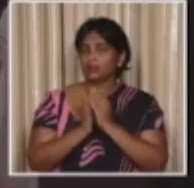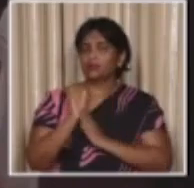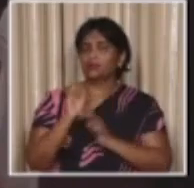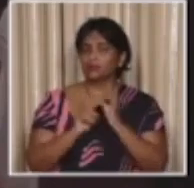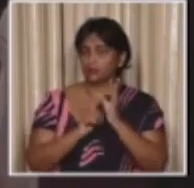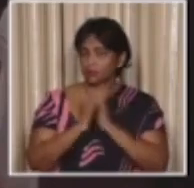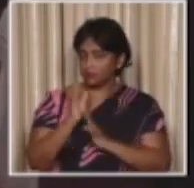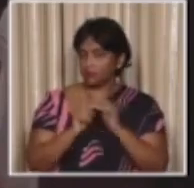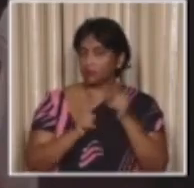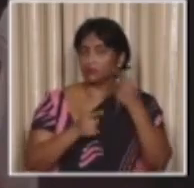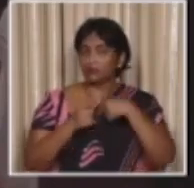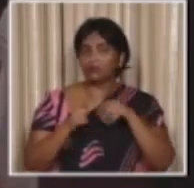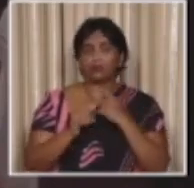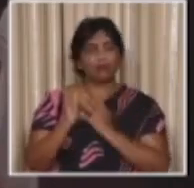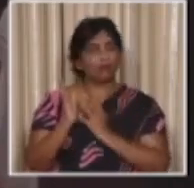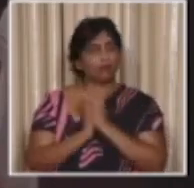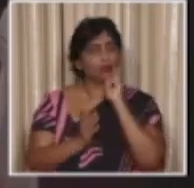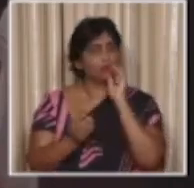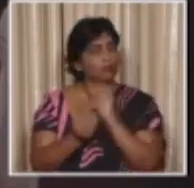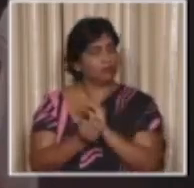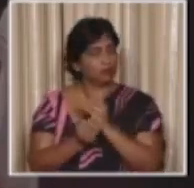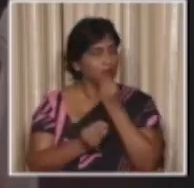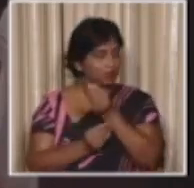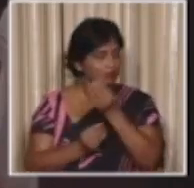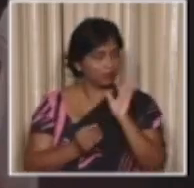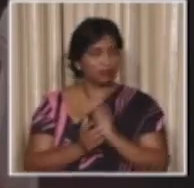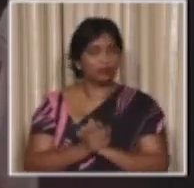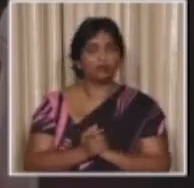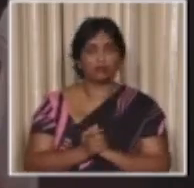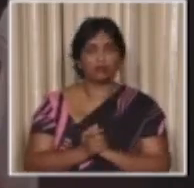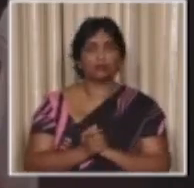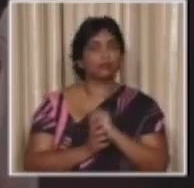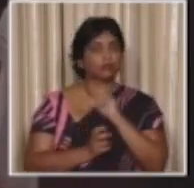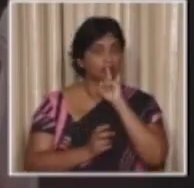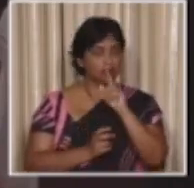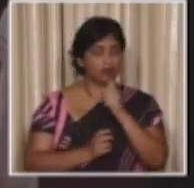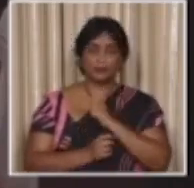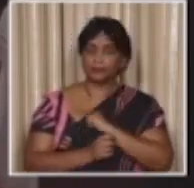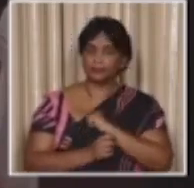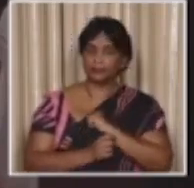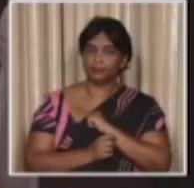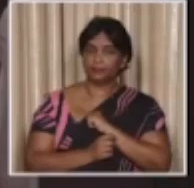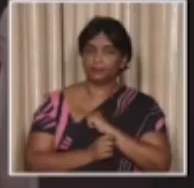මන්ත්‍රීවරුන්ගේ වරප්‍රසාද රකින්නා වගේම මම ඔබතුමාට කියන්න කැමතියි